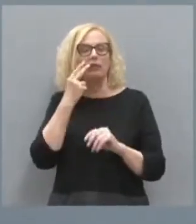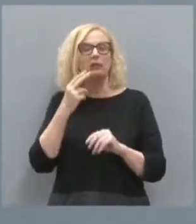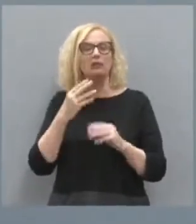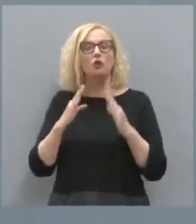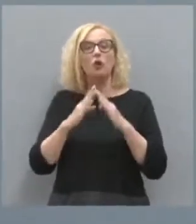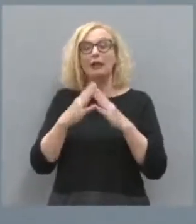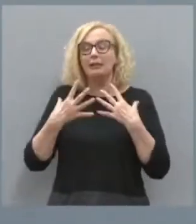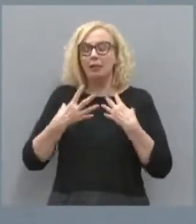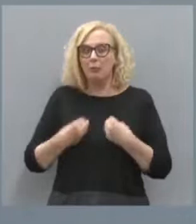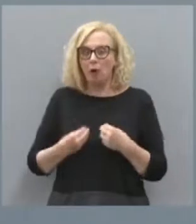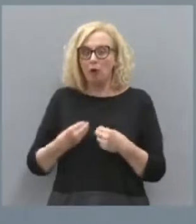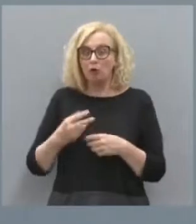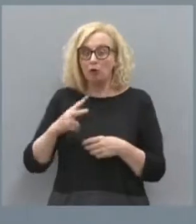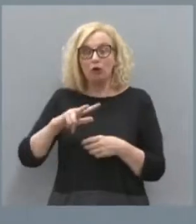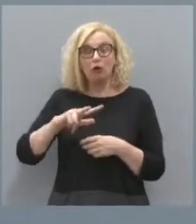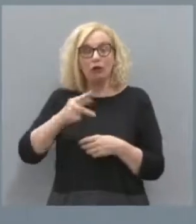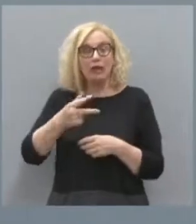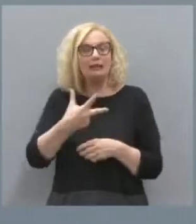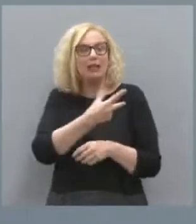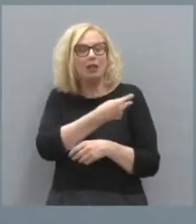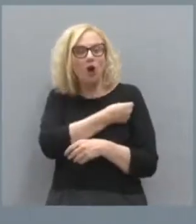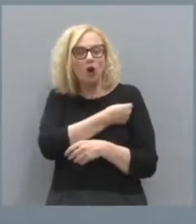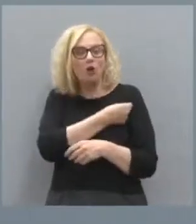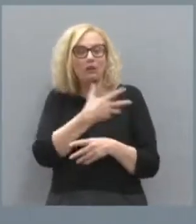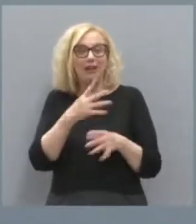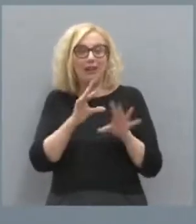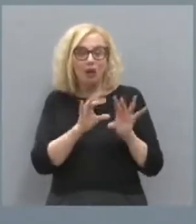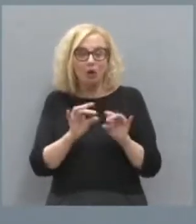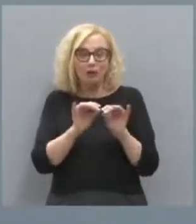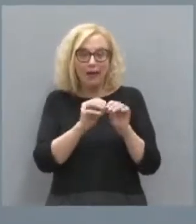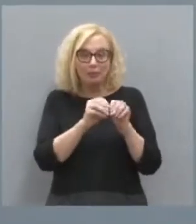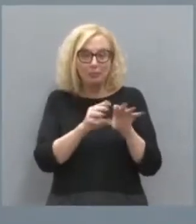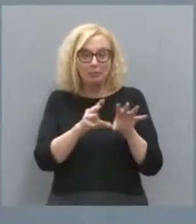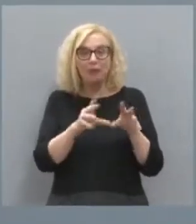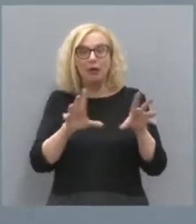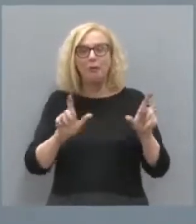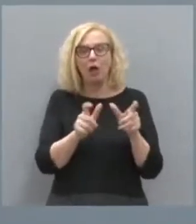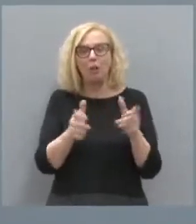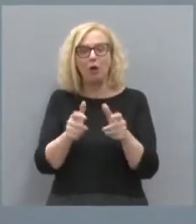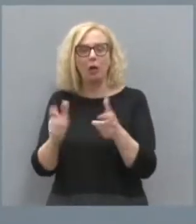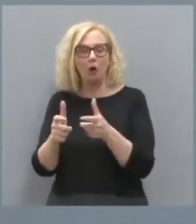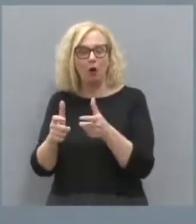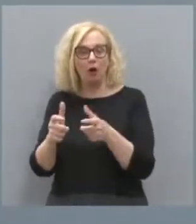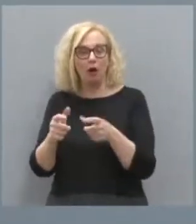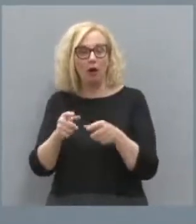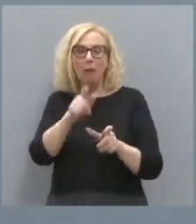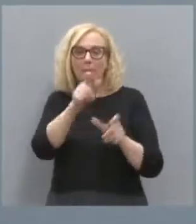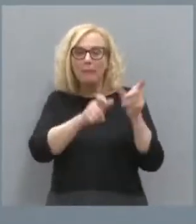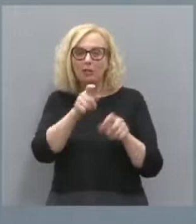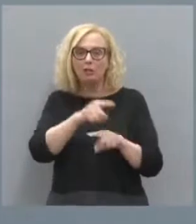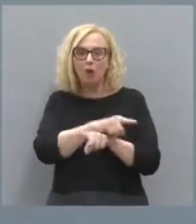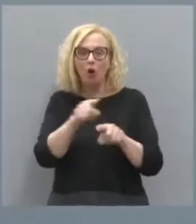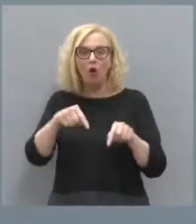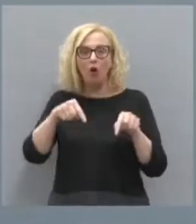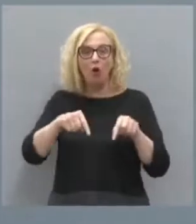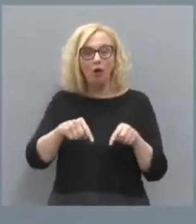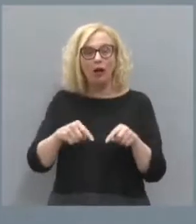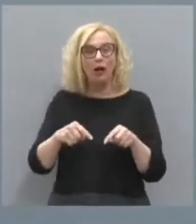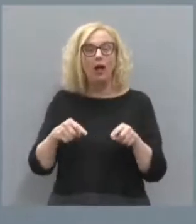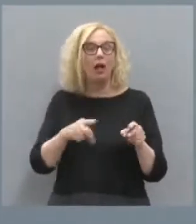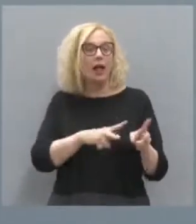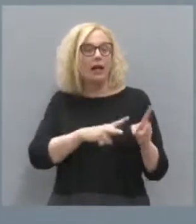terze dosi abbiamo bloccato i focolai non abbiamo più avuto nessun ricovero da parte di soggetti che sono nelle rsa